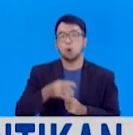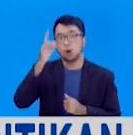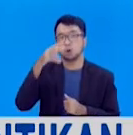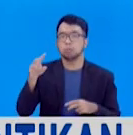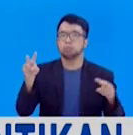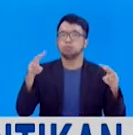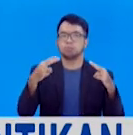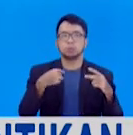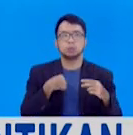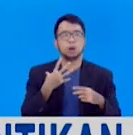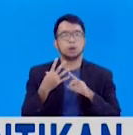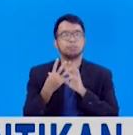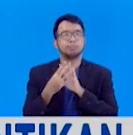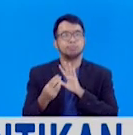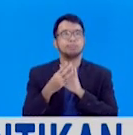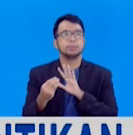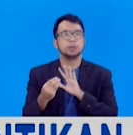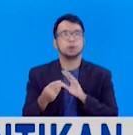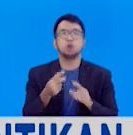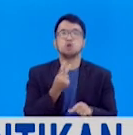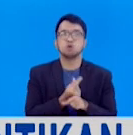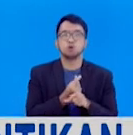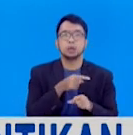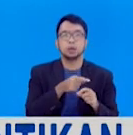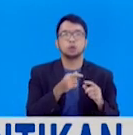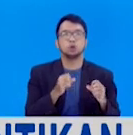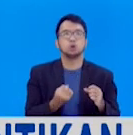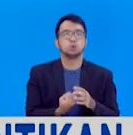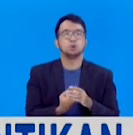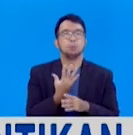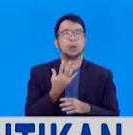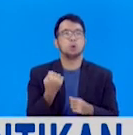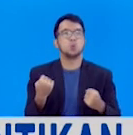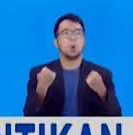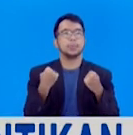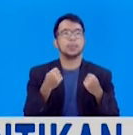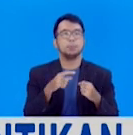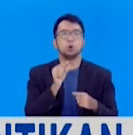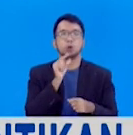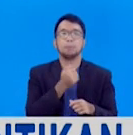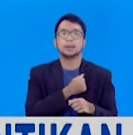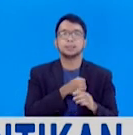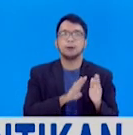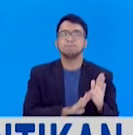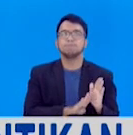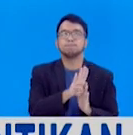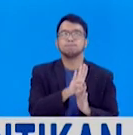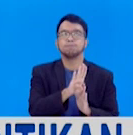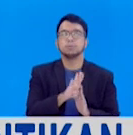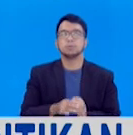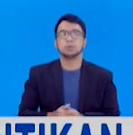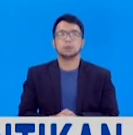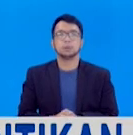kehidupan guru juga telah menjadi sumber kekuatan bagi kemajuan bangsa Hai saat